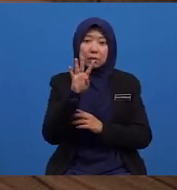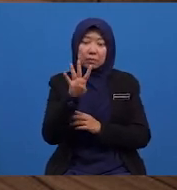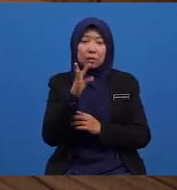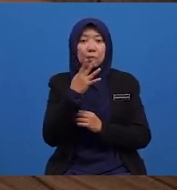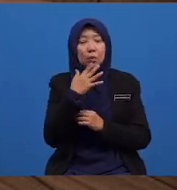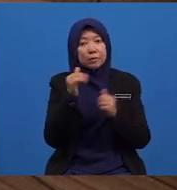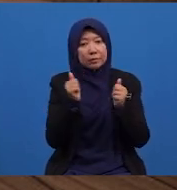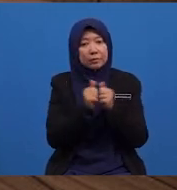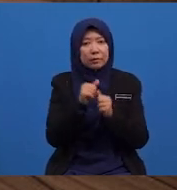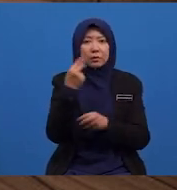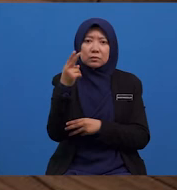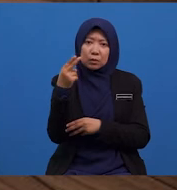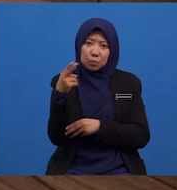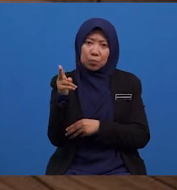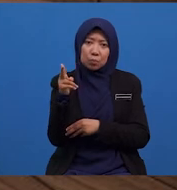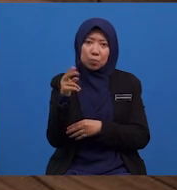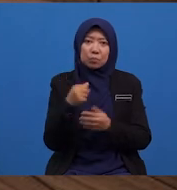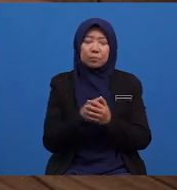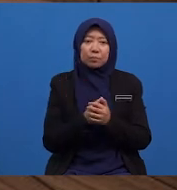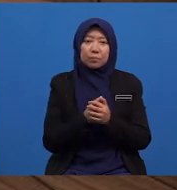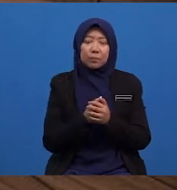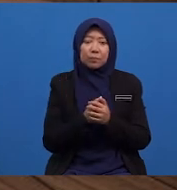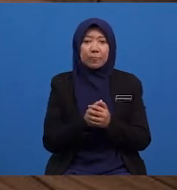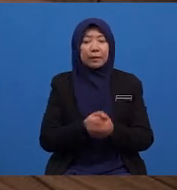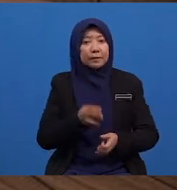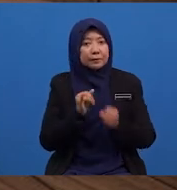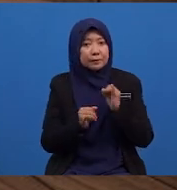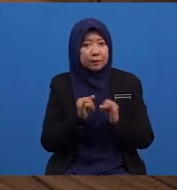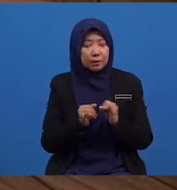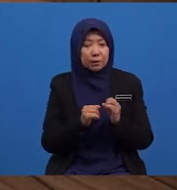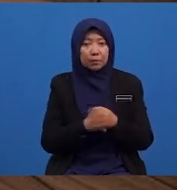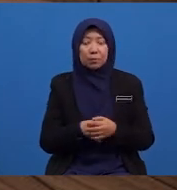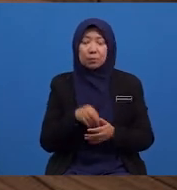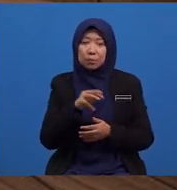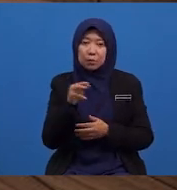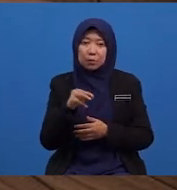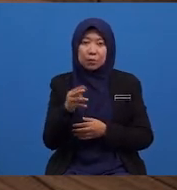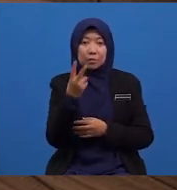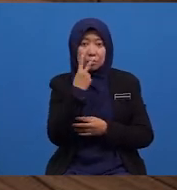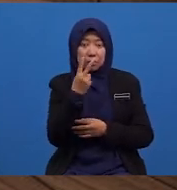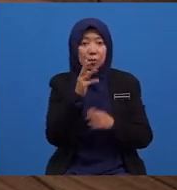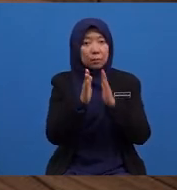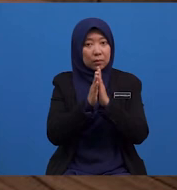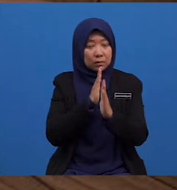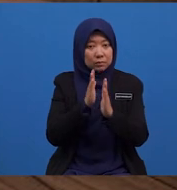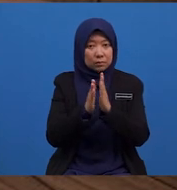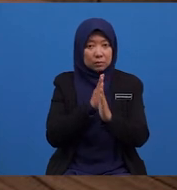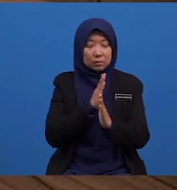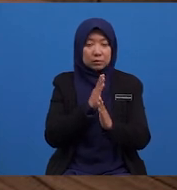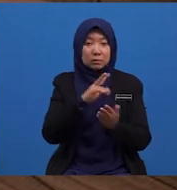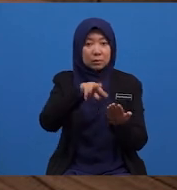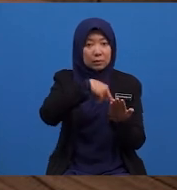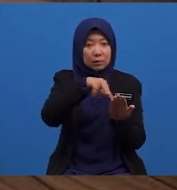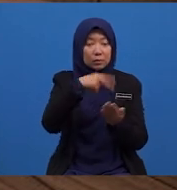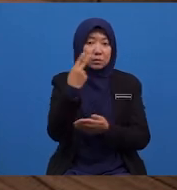diwarnakan dengan warna hijau? Jika murid-murid perhatikan, baris-baris pantun yang berwarna hijau